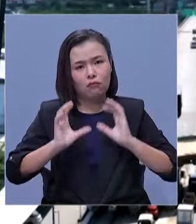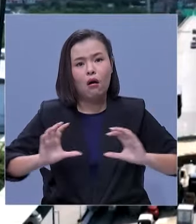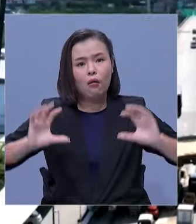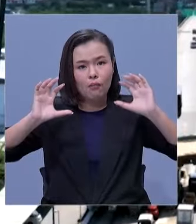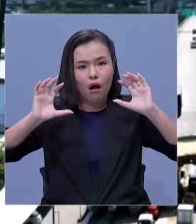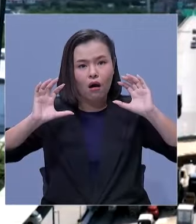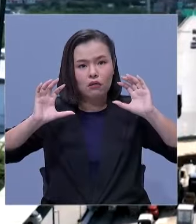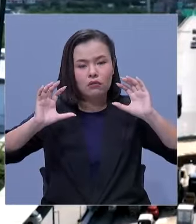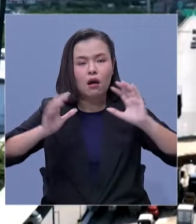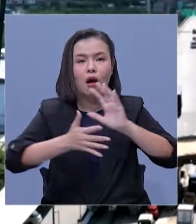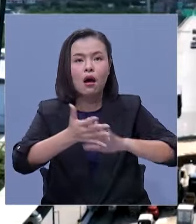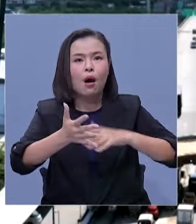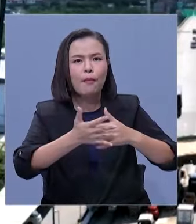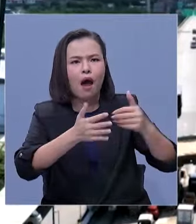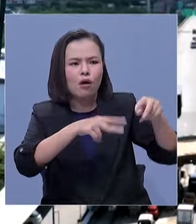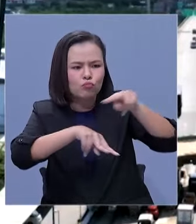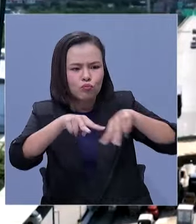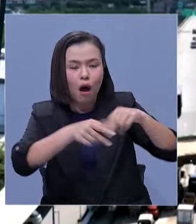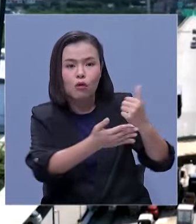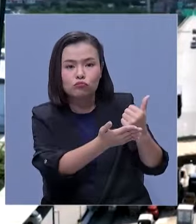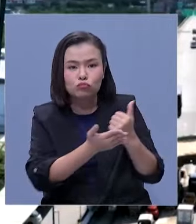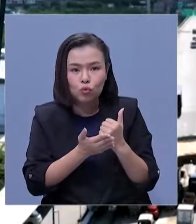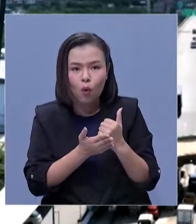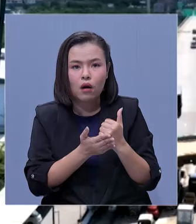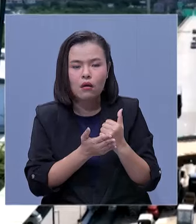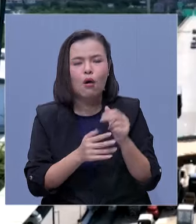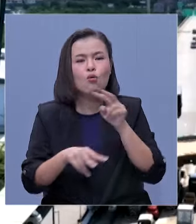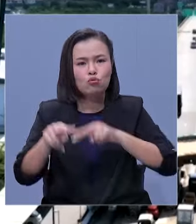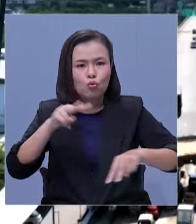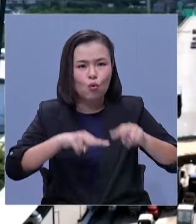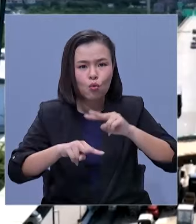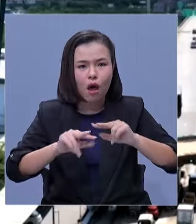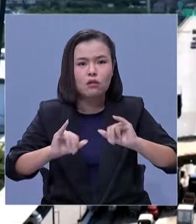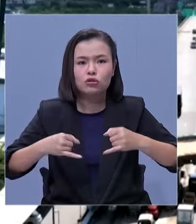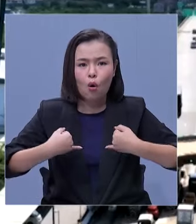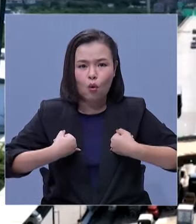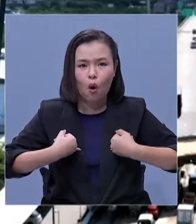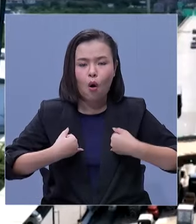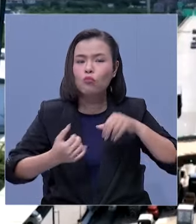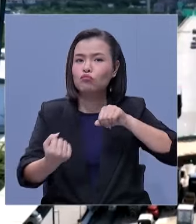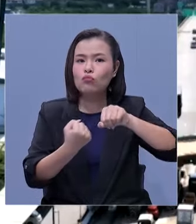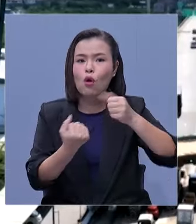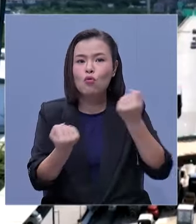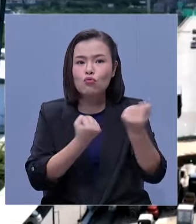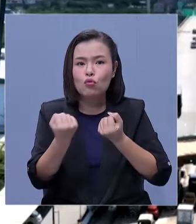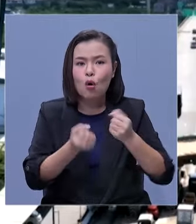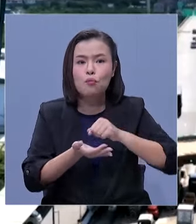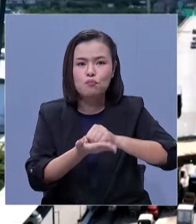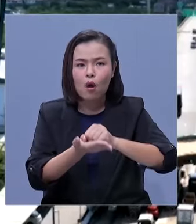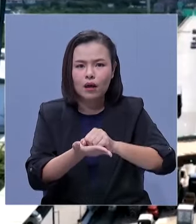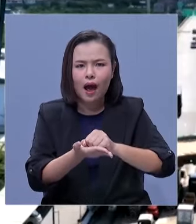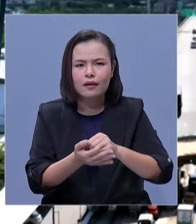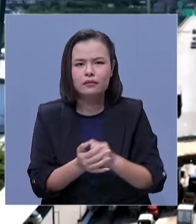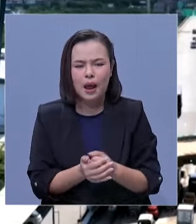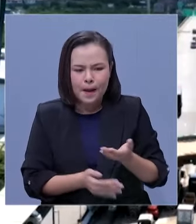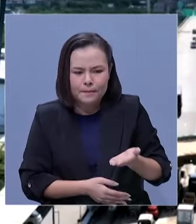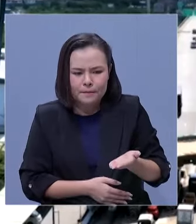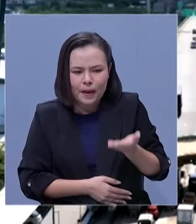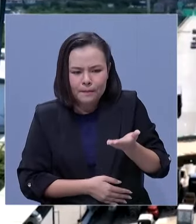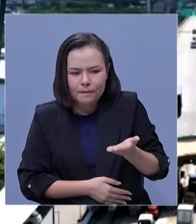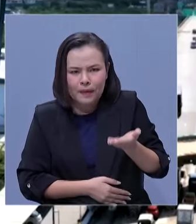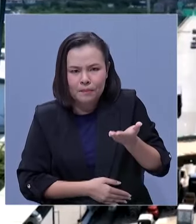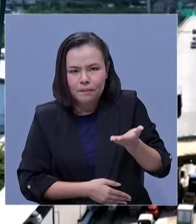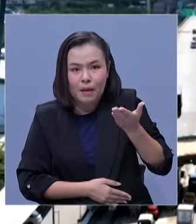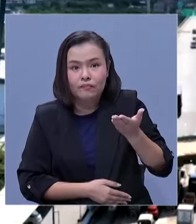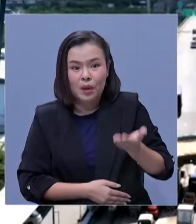หามาตรการนะครับหามาตรการมาช่วยดดูแลผู้ประกอบการหรือปรับขึ้นแบบค่อยเป็นค่อยไปได้มั้ยจากที่